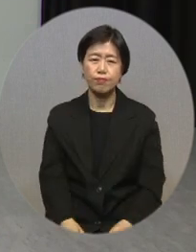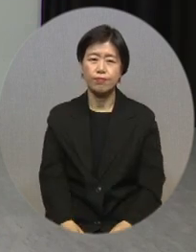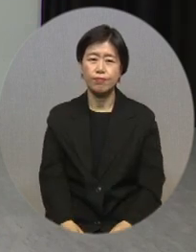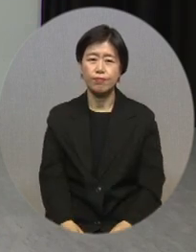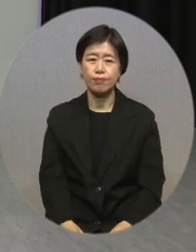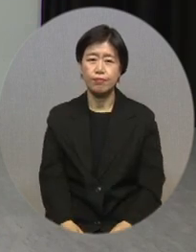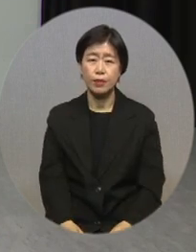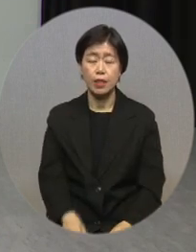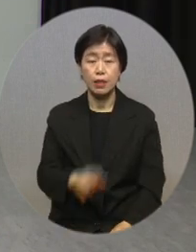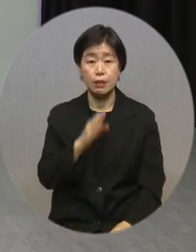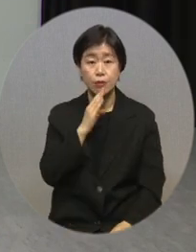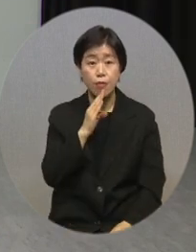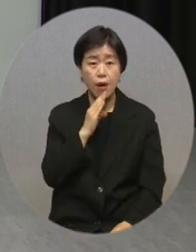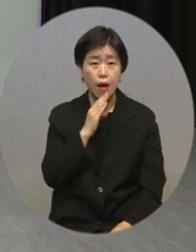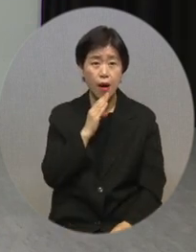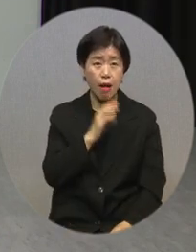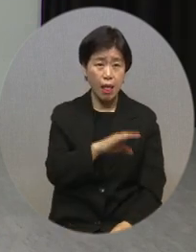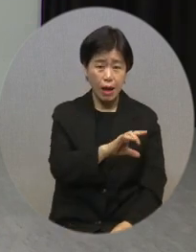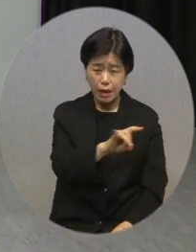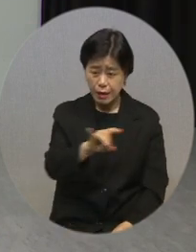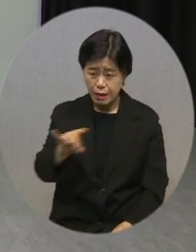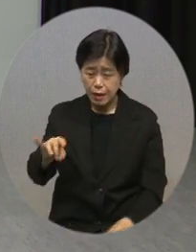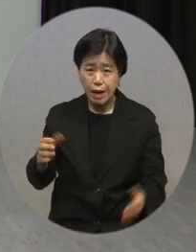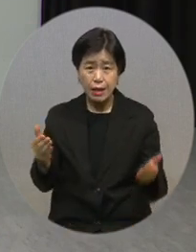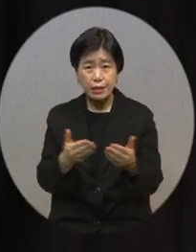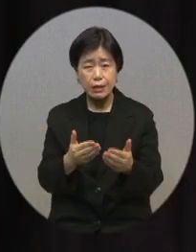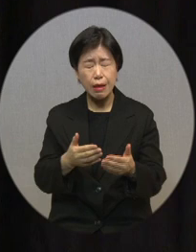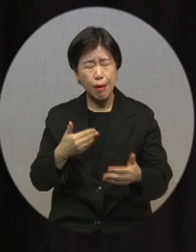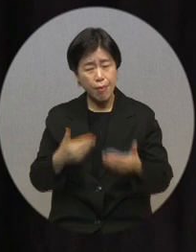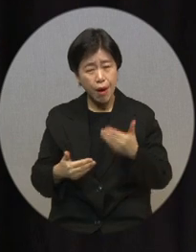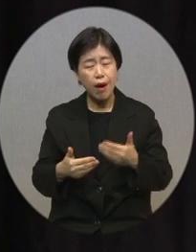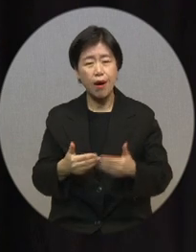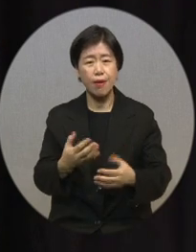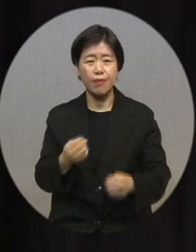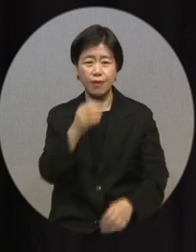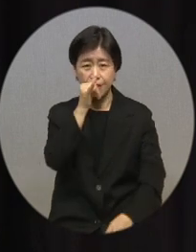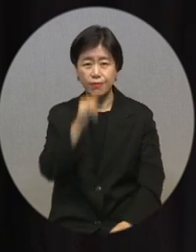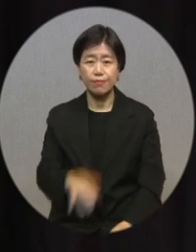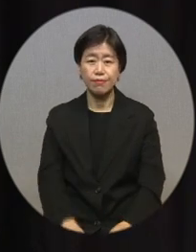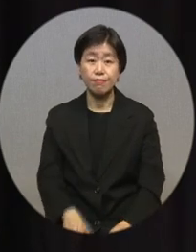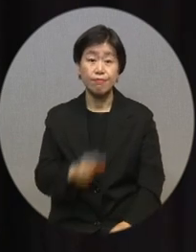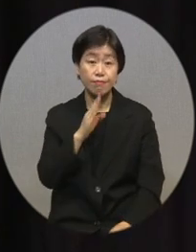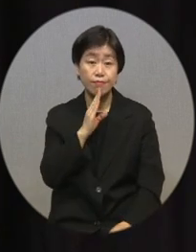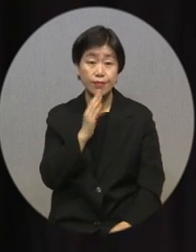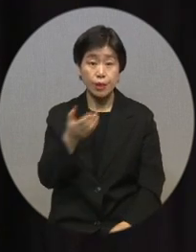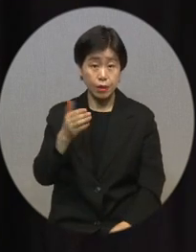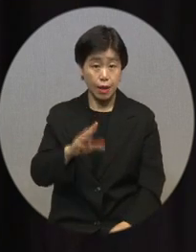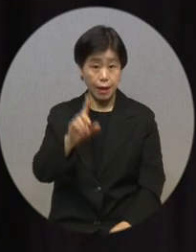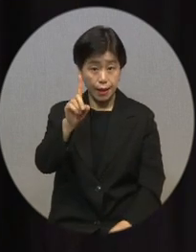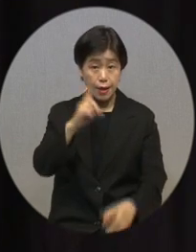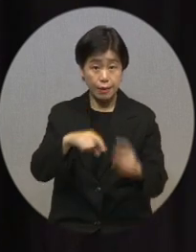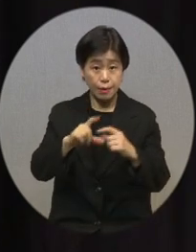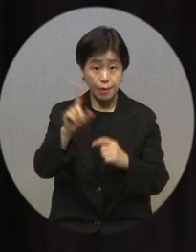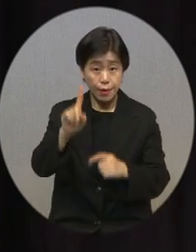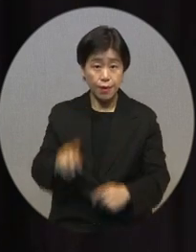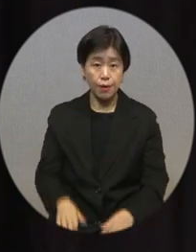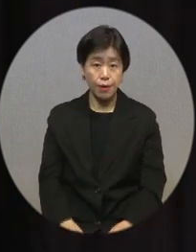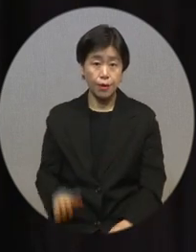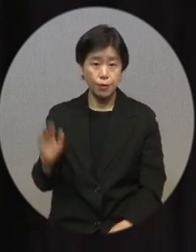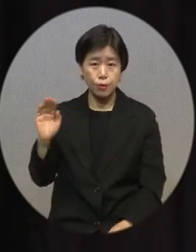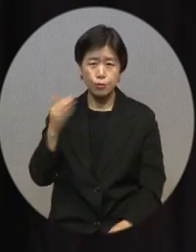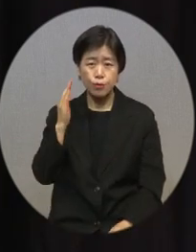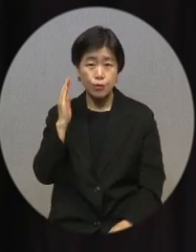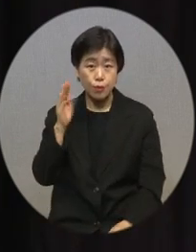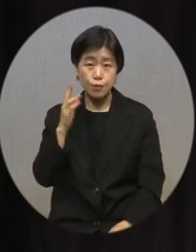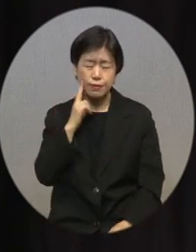대실 일 살펴보실 일이 굉장히 많습니다. 네. 그런데 또 하나는 이 진짜 요즘 심각한